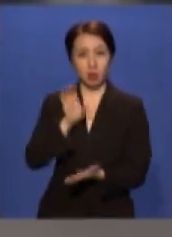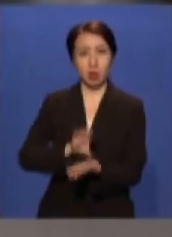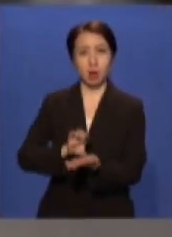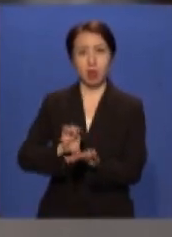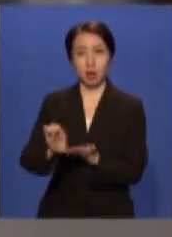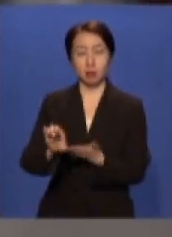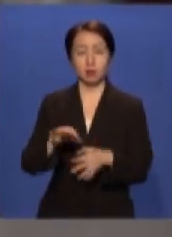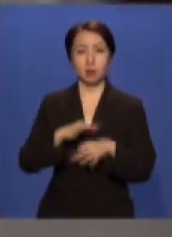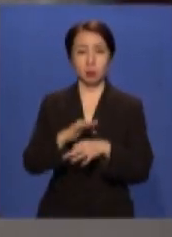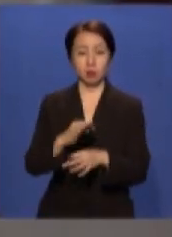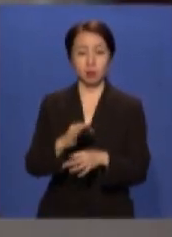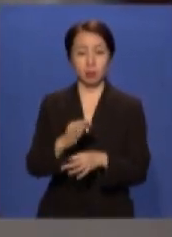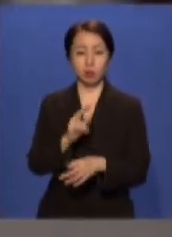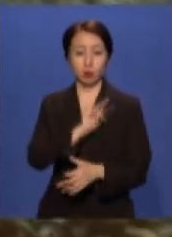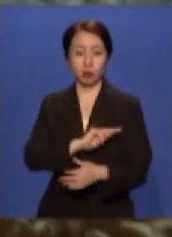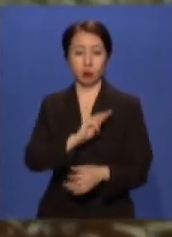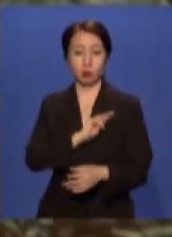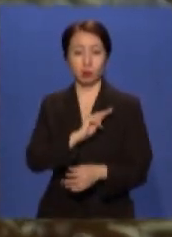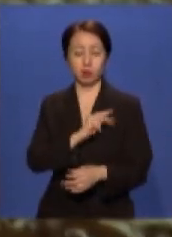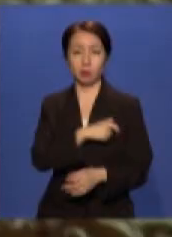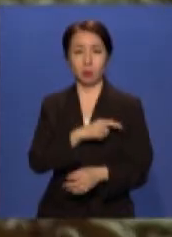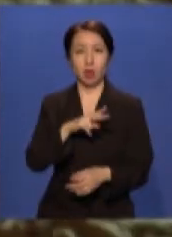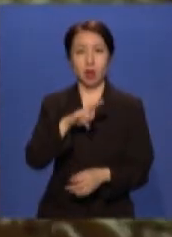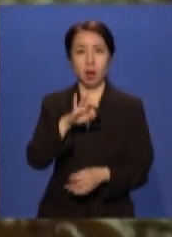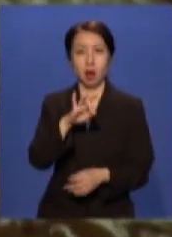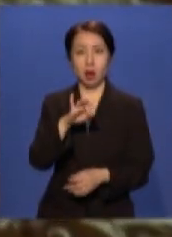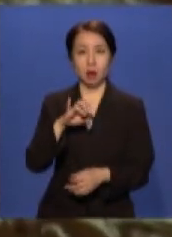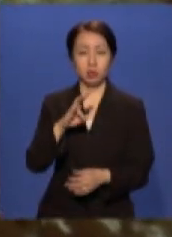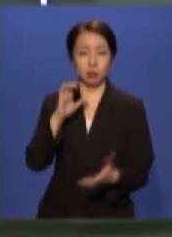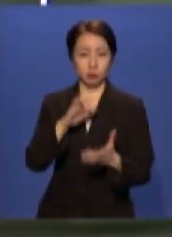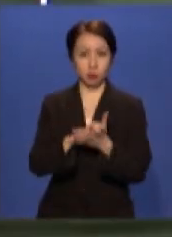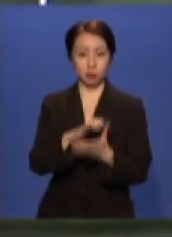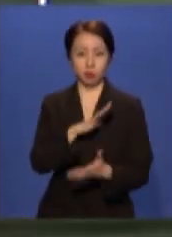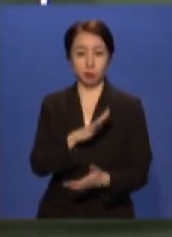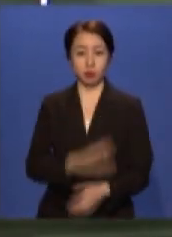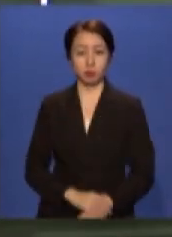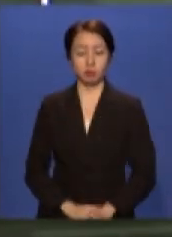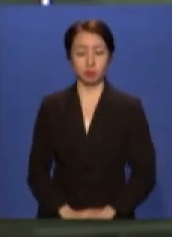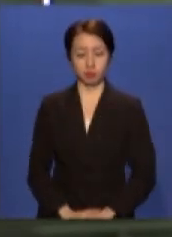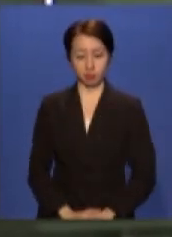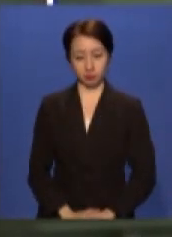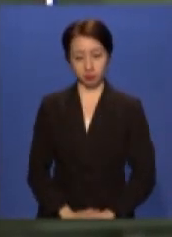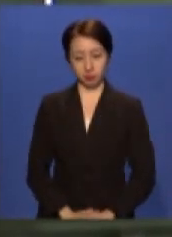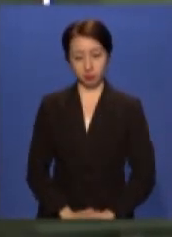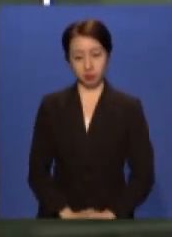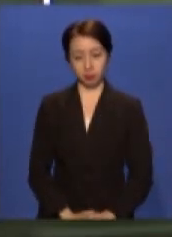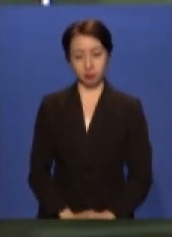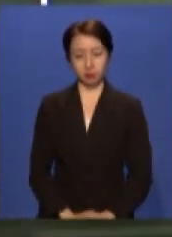экспортталып жатыр. Кәсіпорын жұмысымен мәжілісмен Николай Арсютин де танысты.